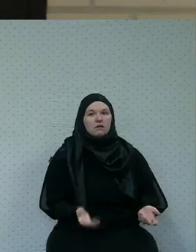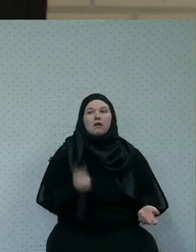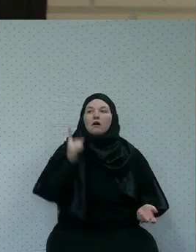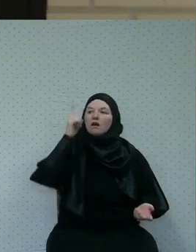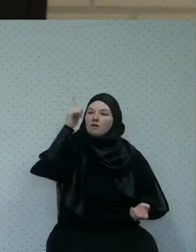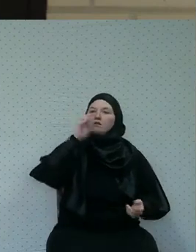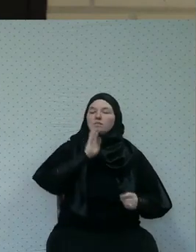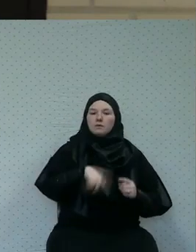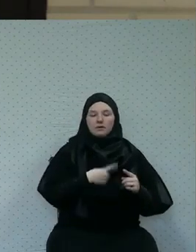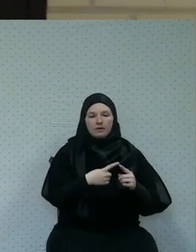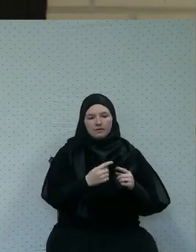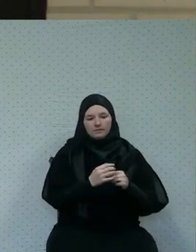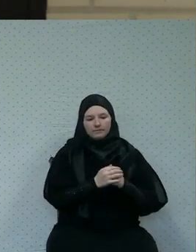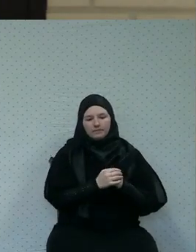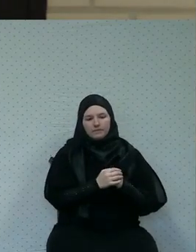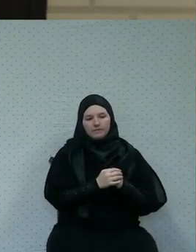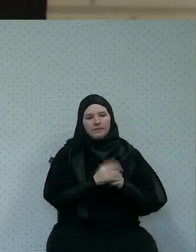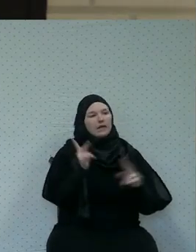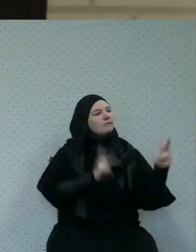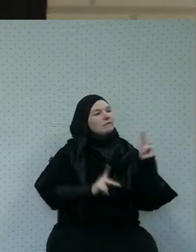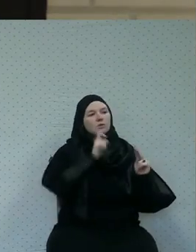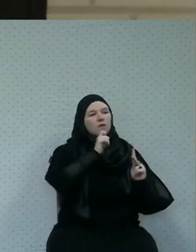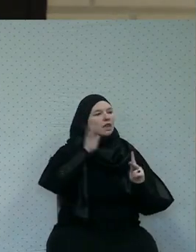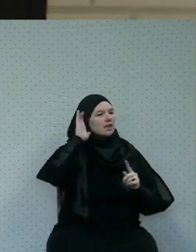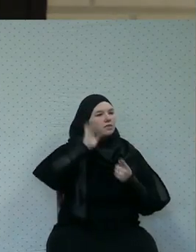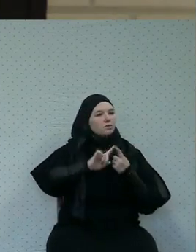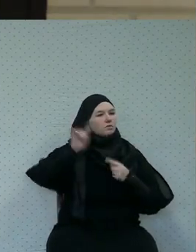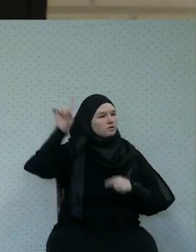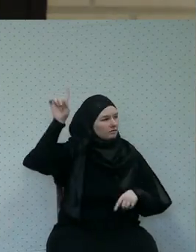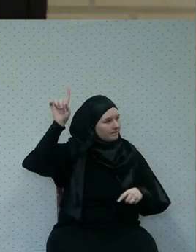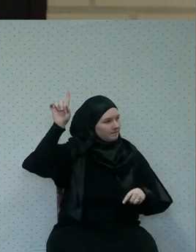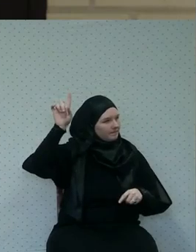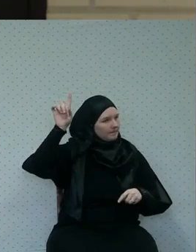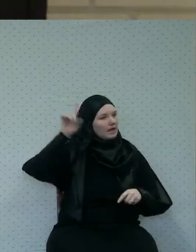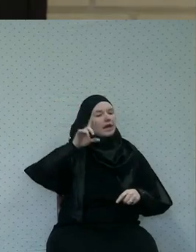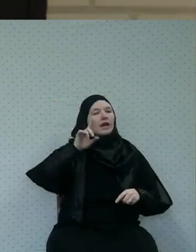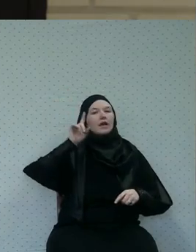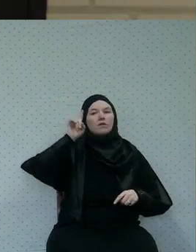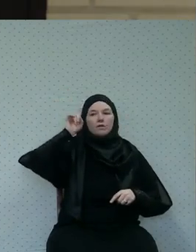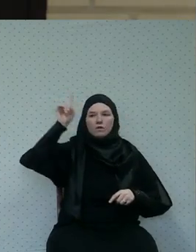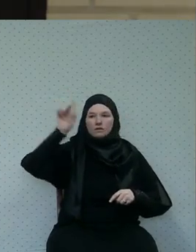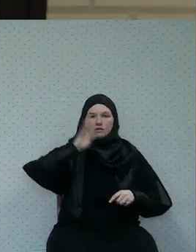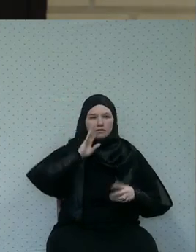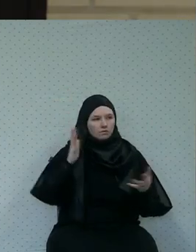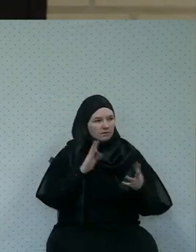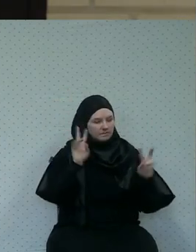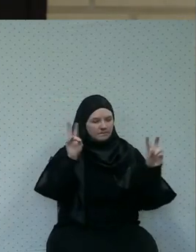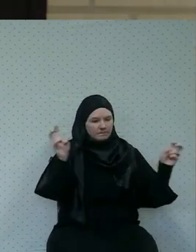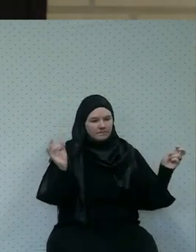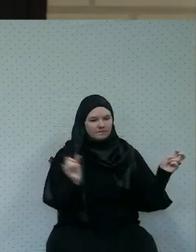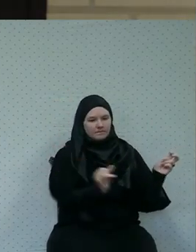Allah spoke about those who do not listen to Allah, and he says, إِنَّ